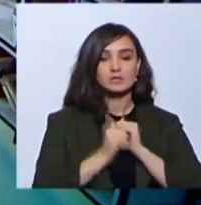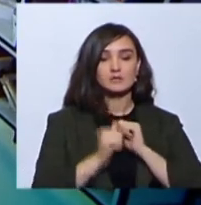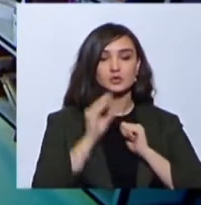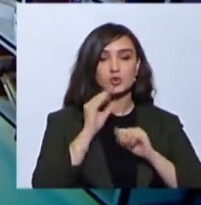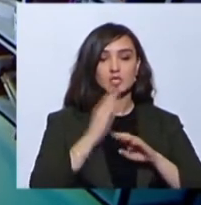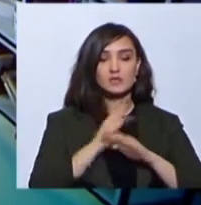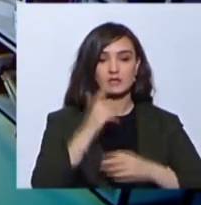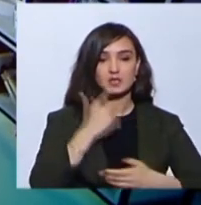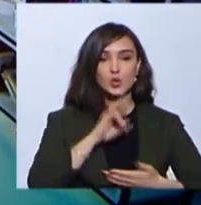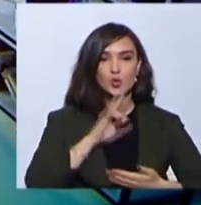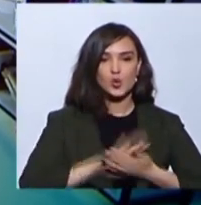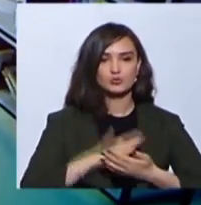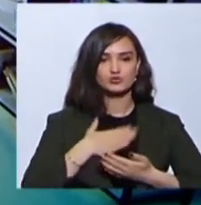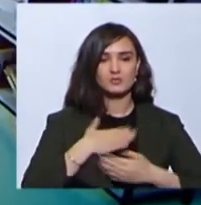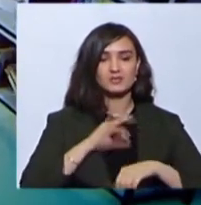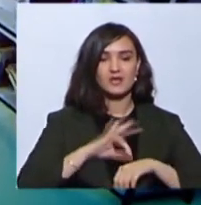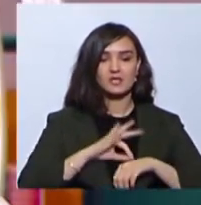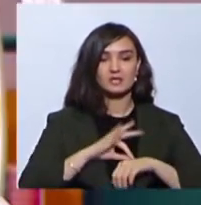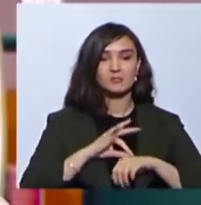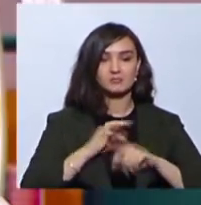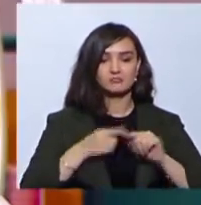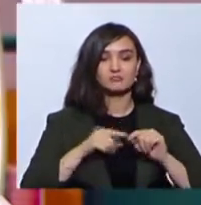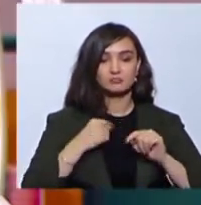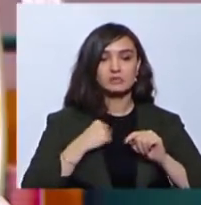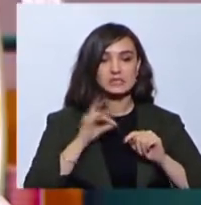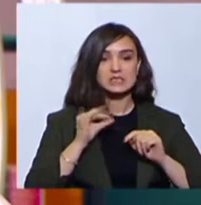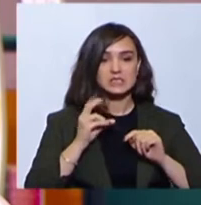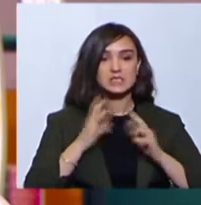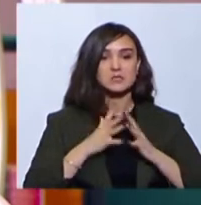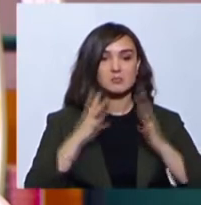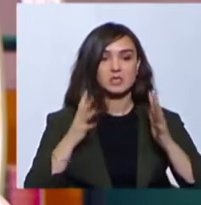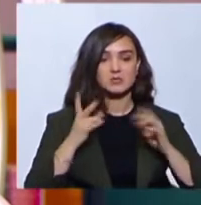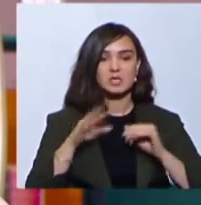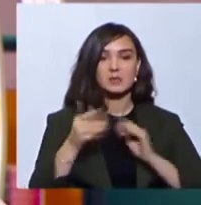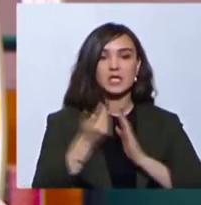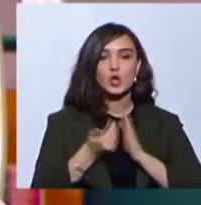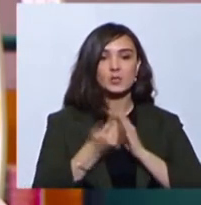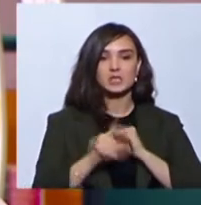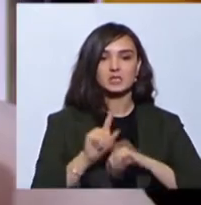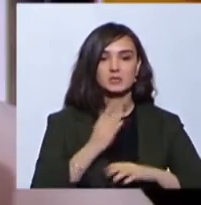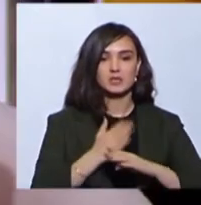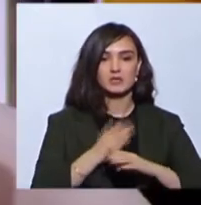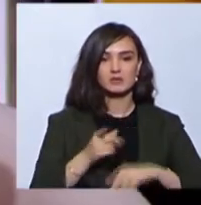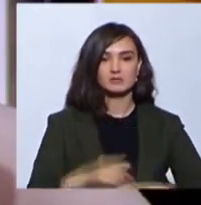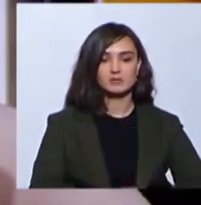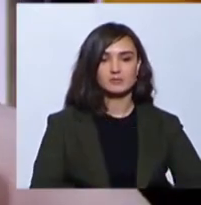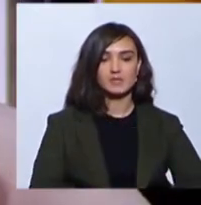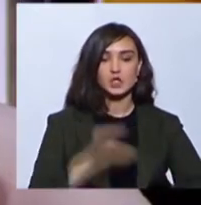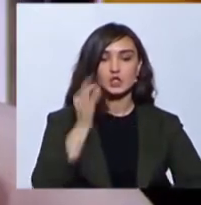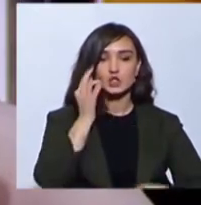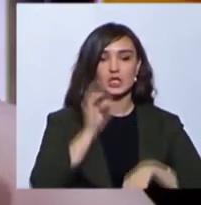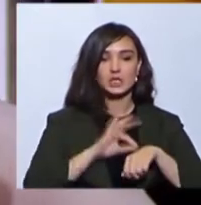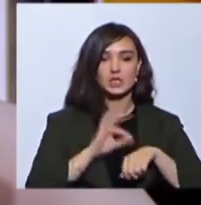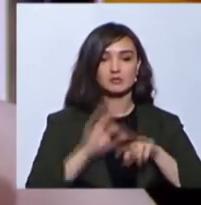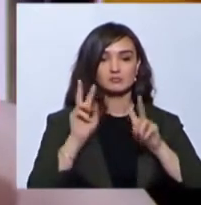გვაქვს ქრონიკული დაავადება, ეს ზრდის ჩვენს რისკს, მაგრამ რეკომენდაციები რა გვაქვს ნათი? რეკომენდაციები შაქრიანი